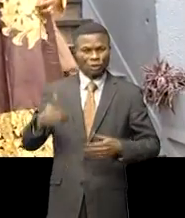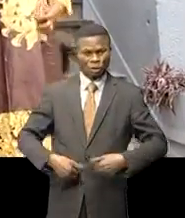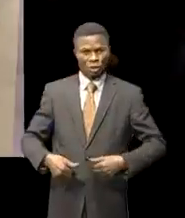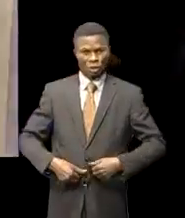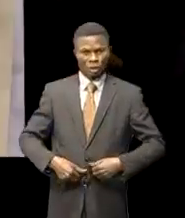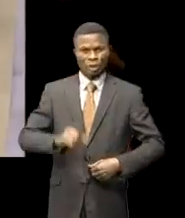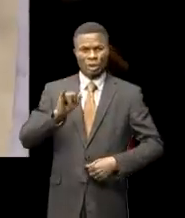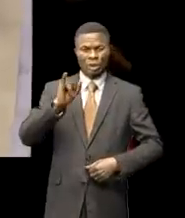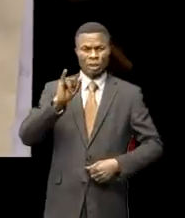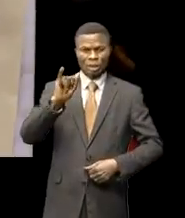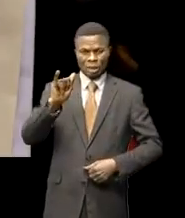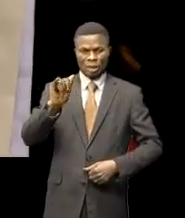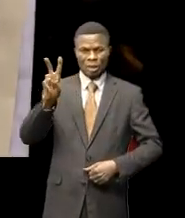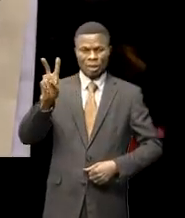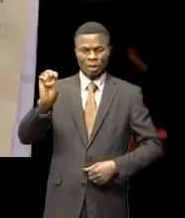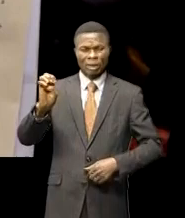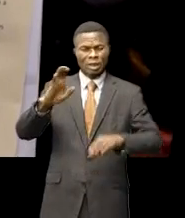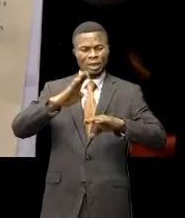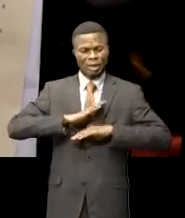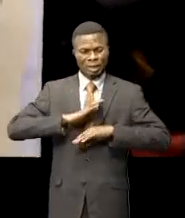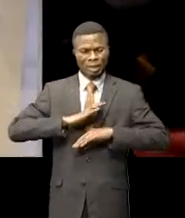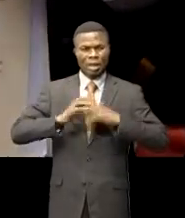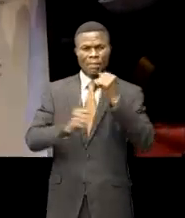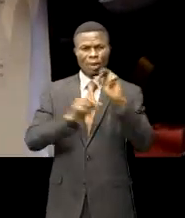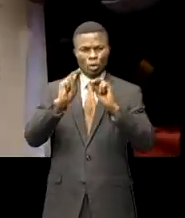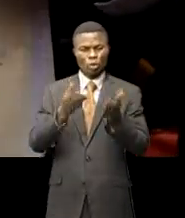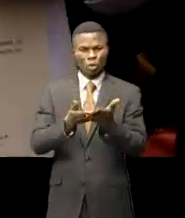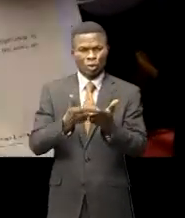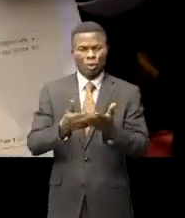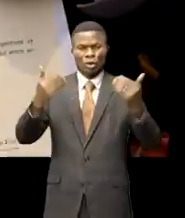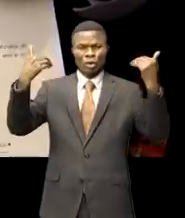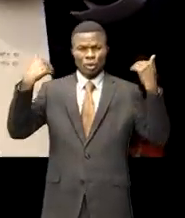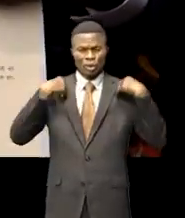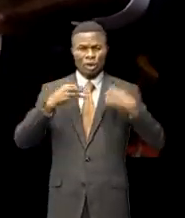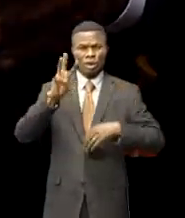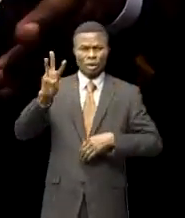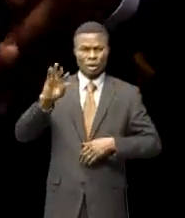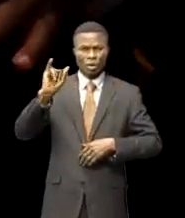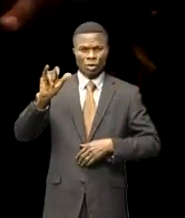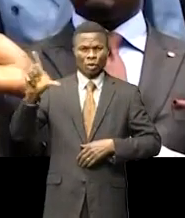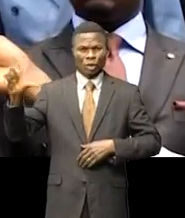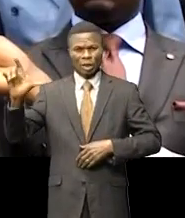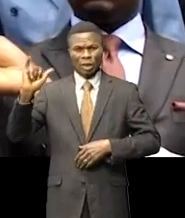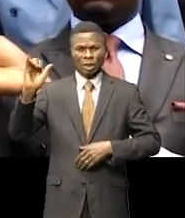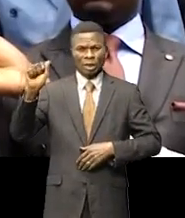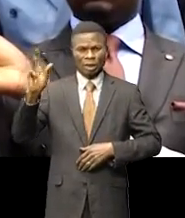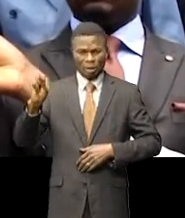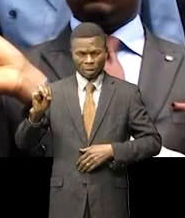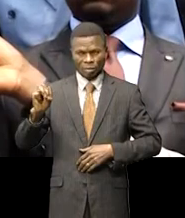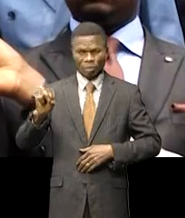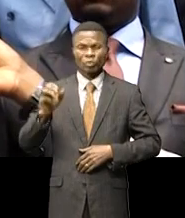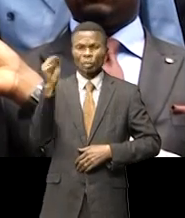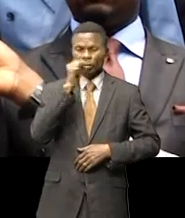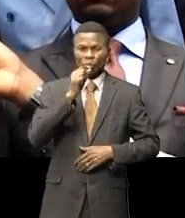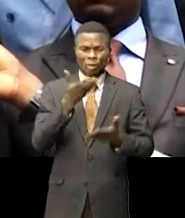Yves Bonkoulou. Satisfaction des membres de ce comité dirigé par William Mukambila. Profitons de votre micro